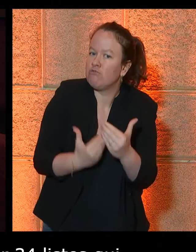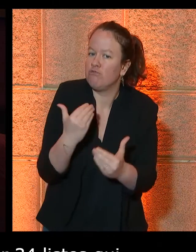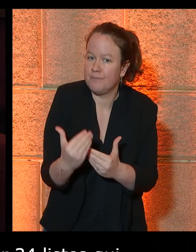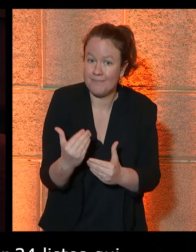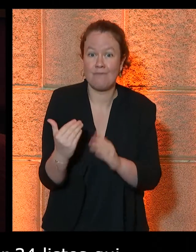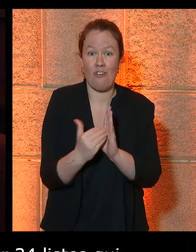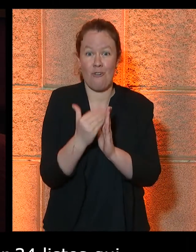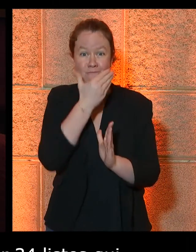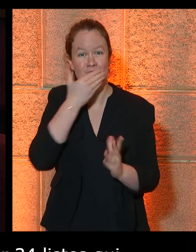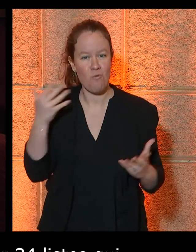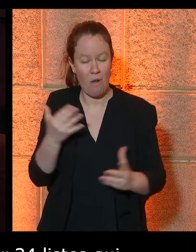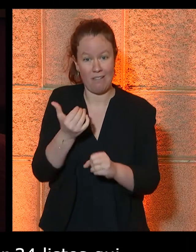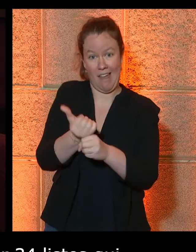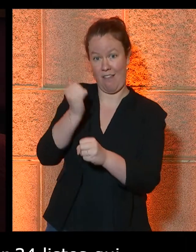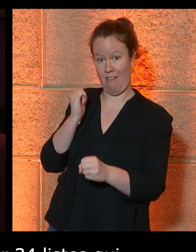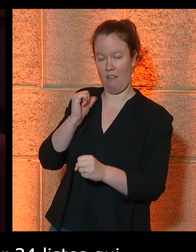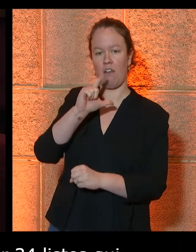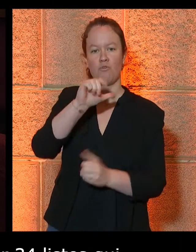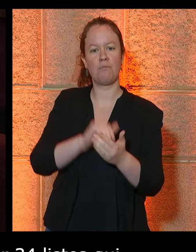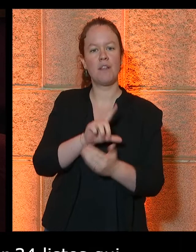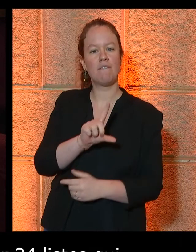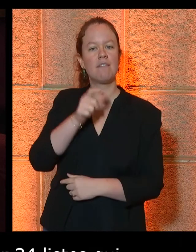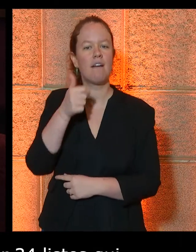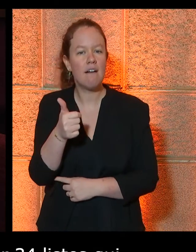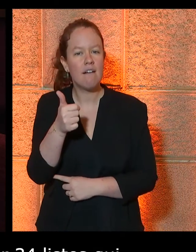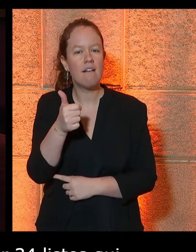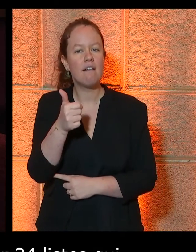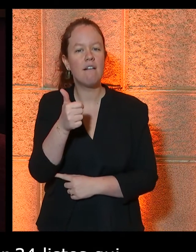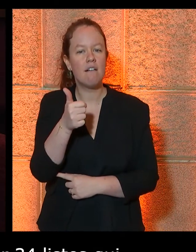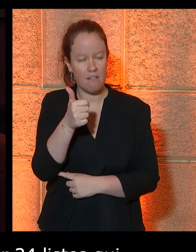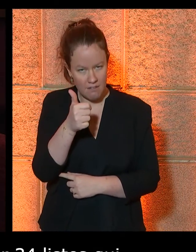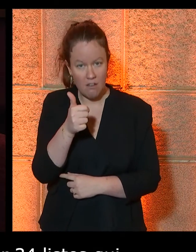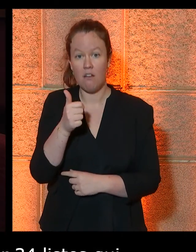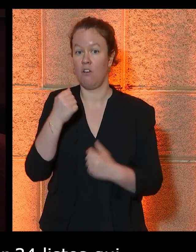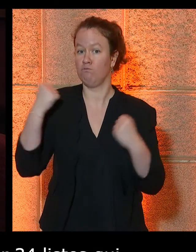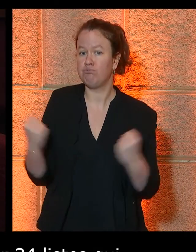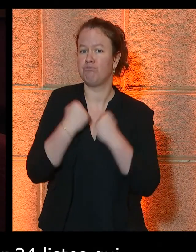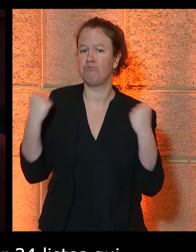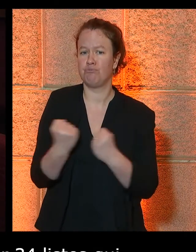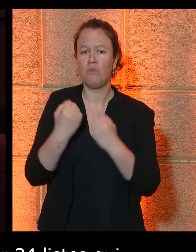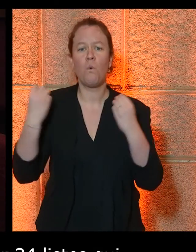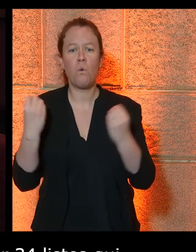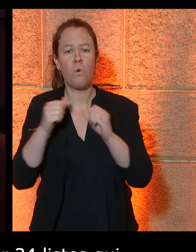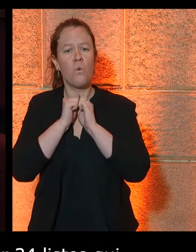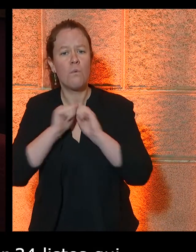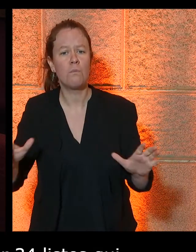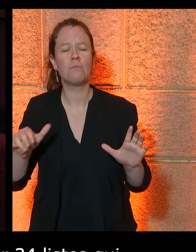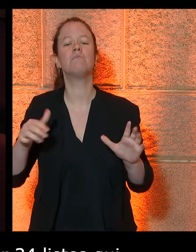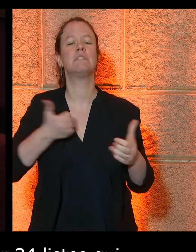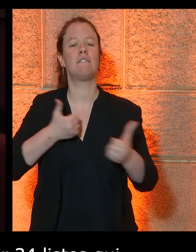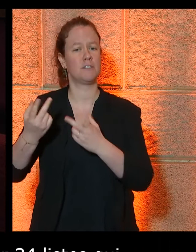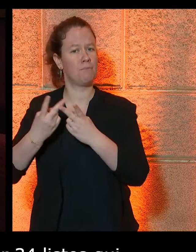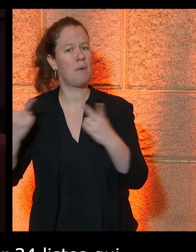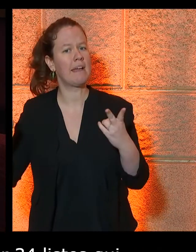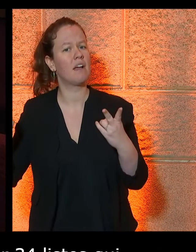dernière en 2021 à l'occasion de la campagne institutionnelle diffusée sur le service public. Vous vous souvenez sûrement de cette campagne, dans le